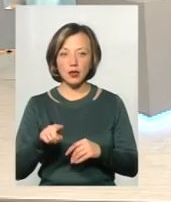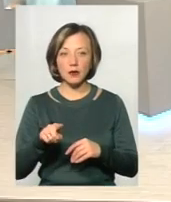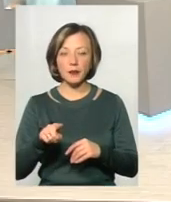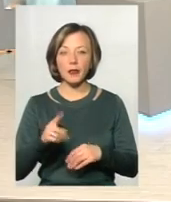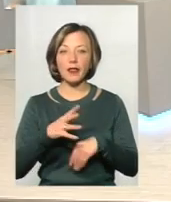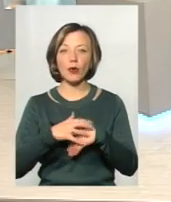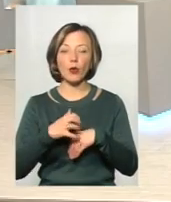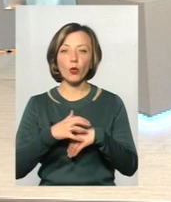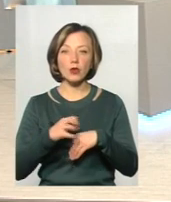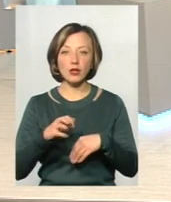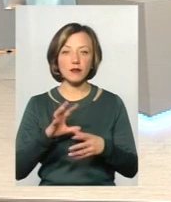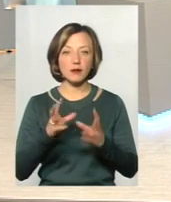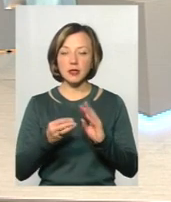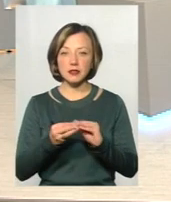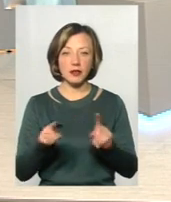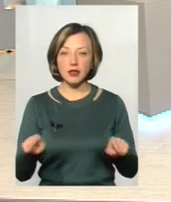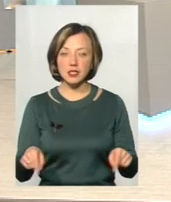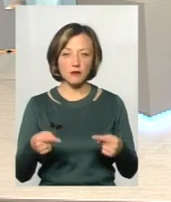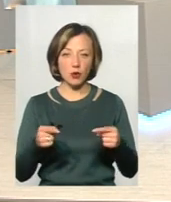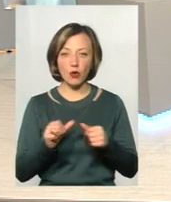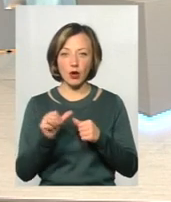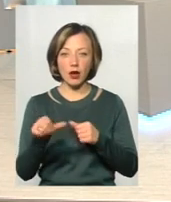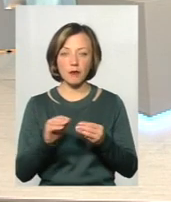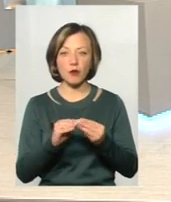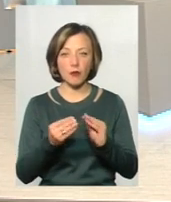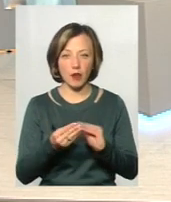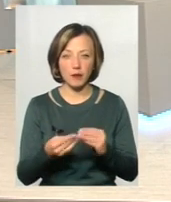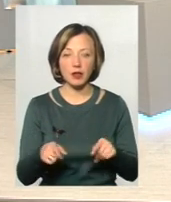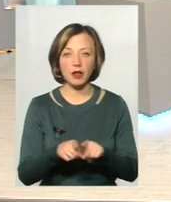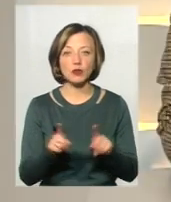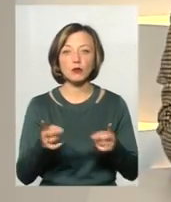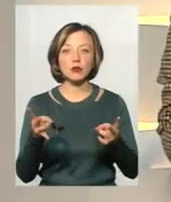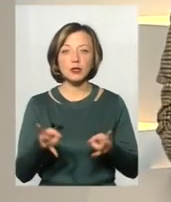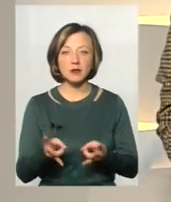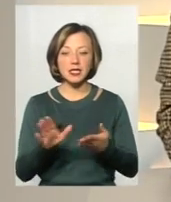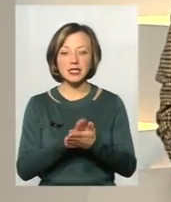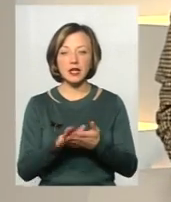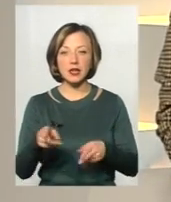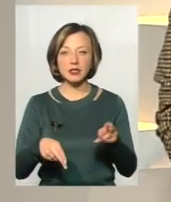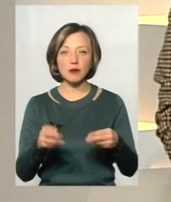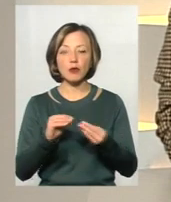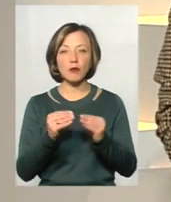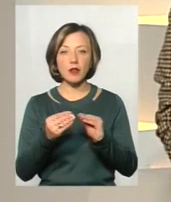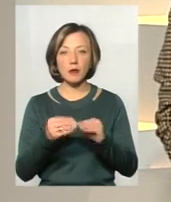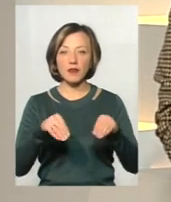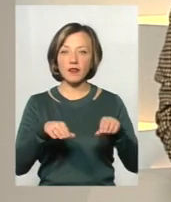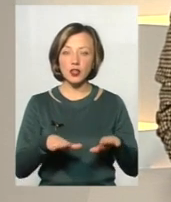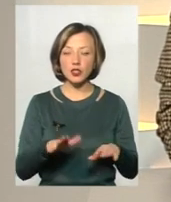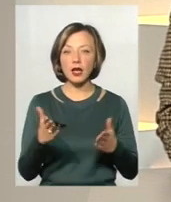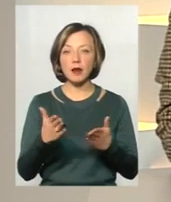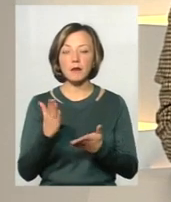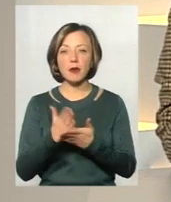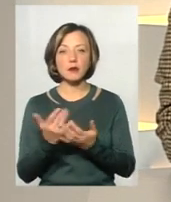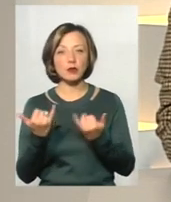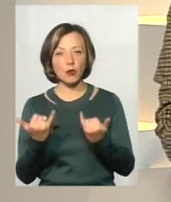оскільки коти, в принципі, не створюють окремих проблем. Також щодо потрібності стерилізатора, які проблеми він вирішить і які ми